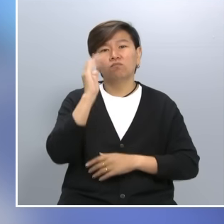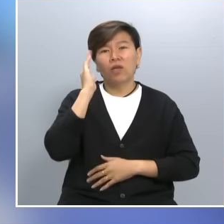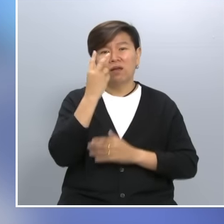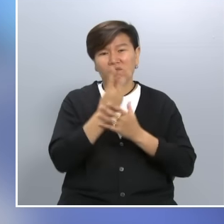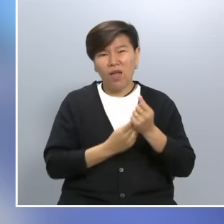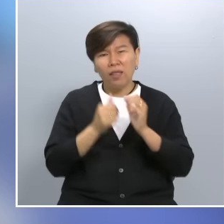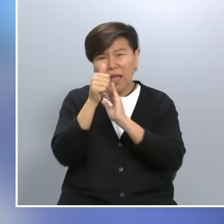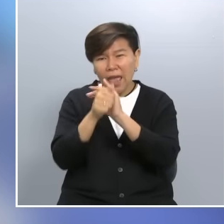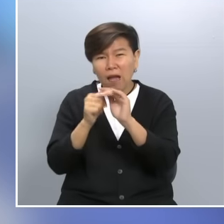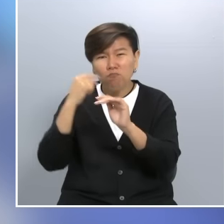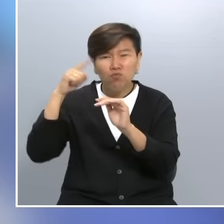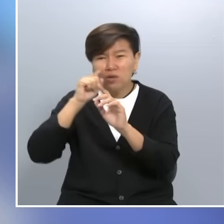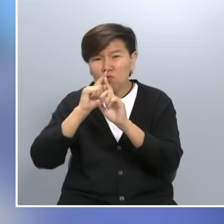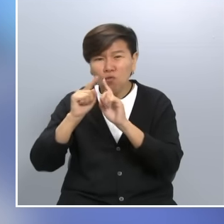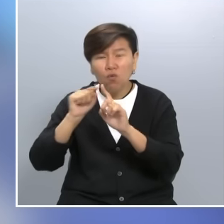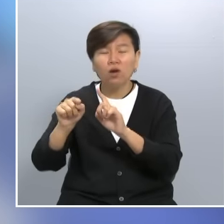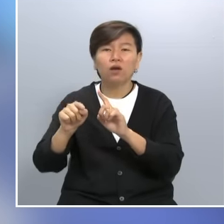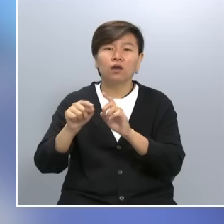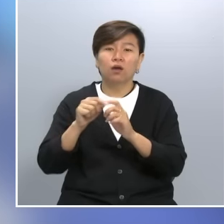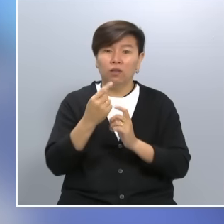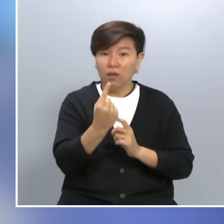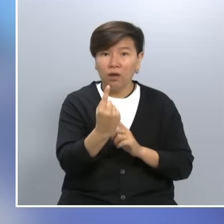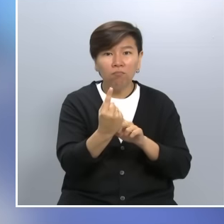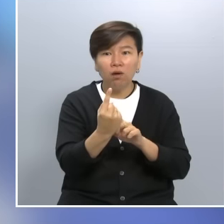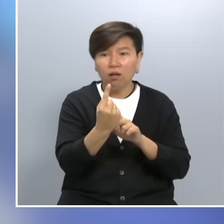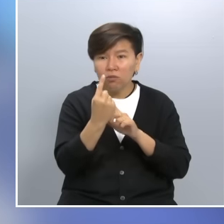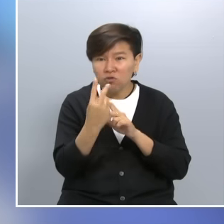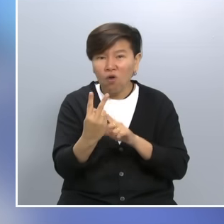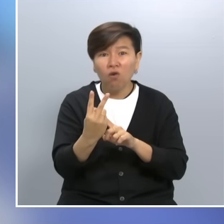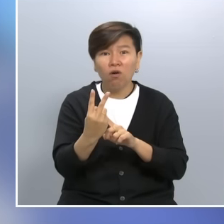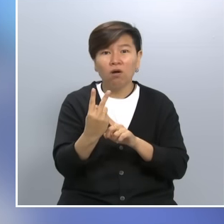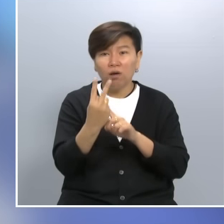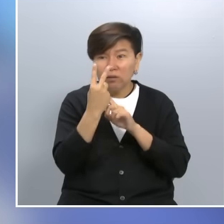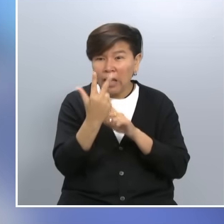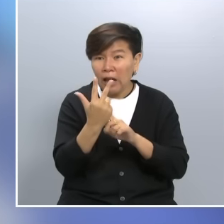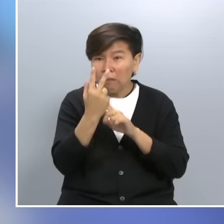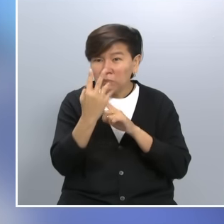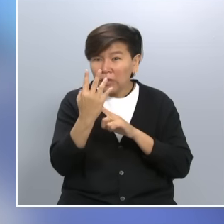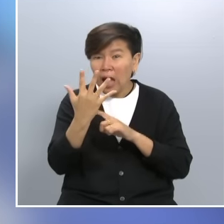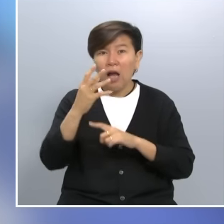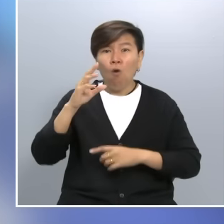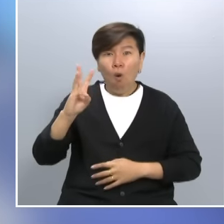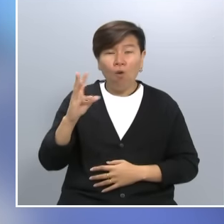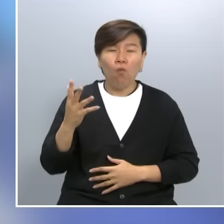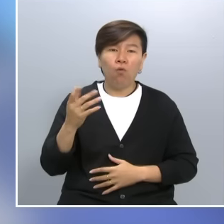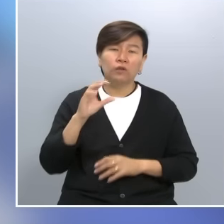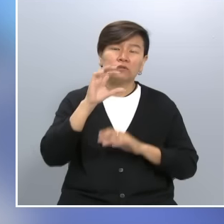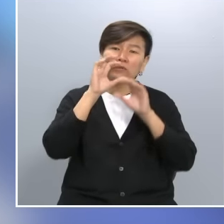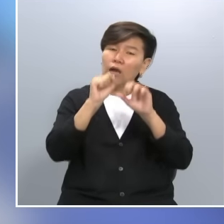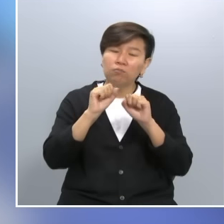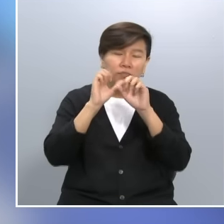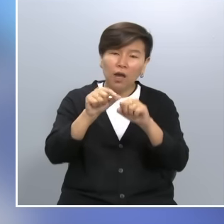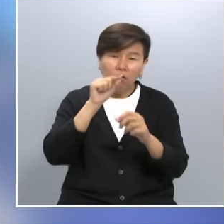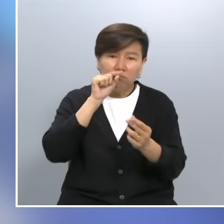แอบคุยกับผู้หญิงคนอื่นไม่ใช่คนเดียวนะคะไปคุยกับผู้หญิงอีก 5-6คนแล้วก็จับได้มาตลอดแบบเย